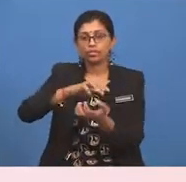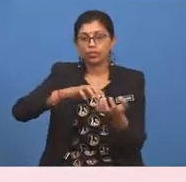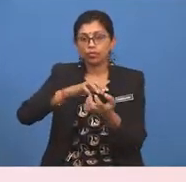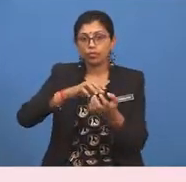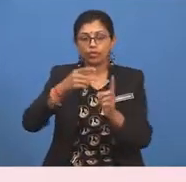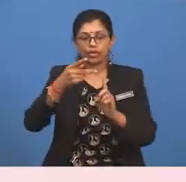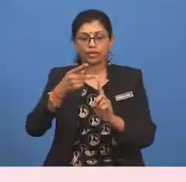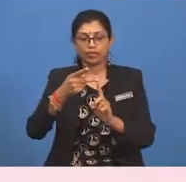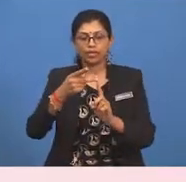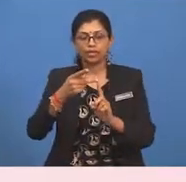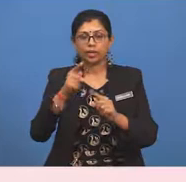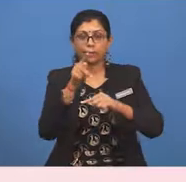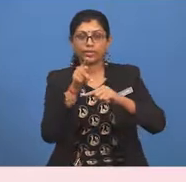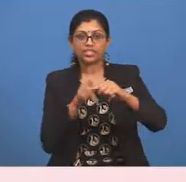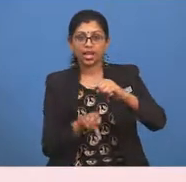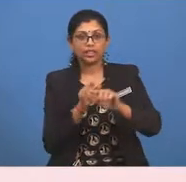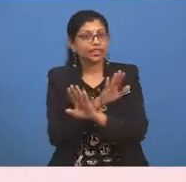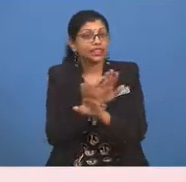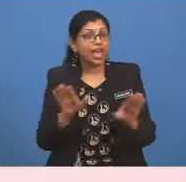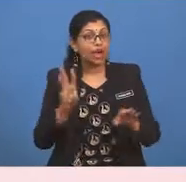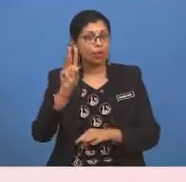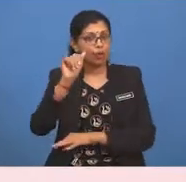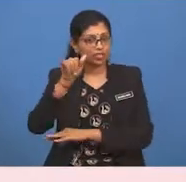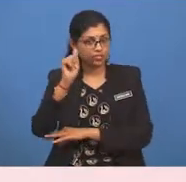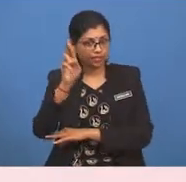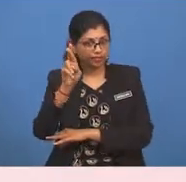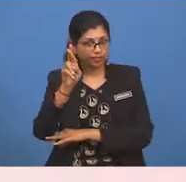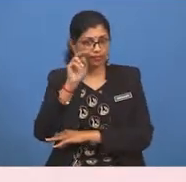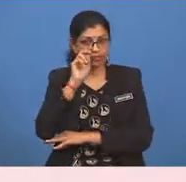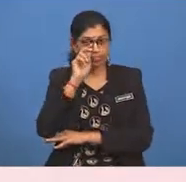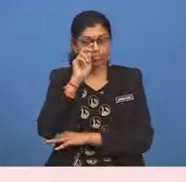pecahan tak wajar terlebih dahulu.